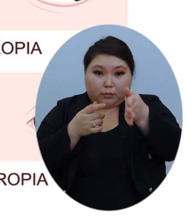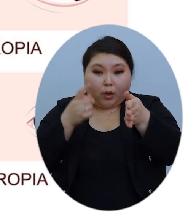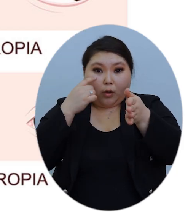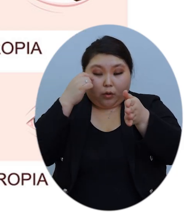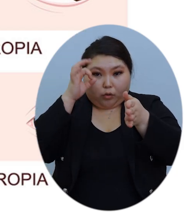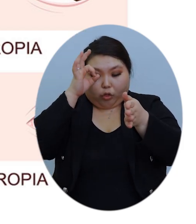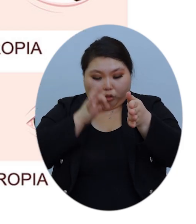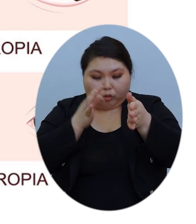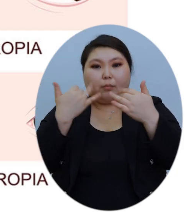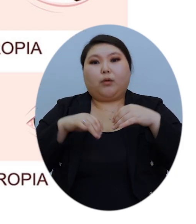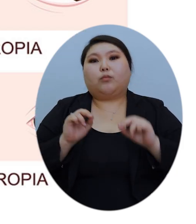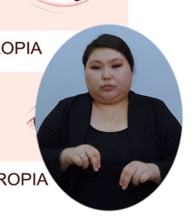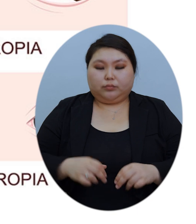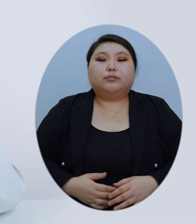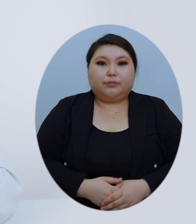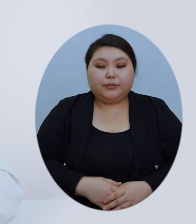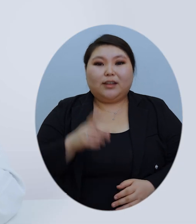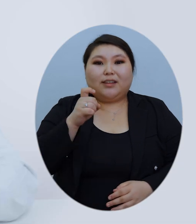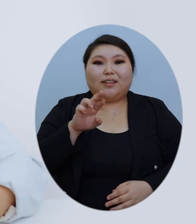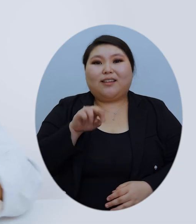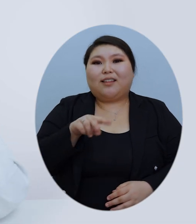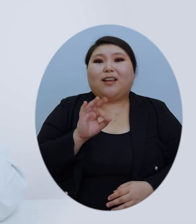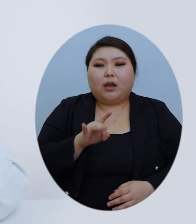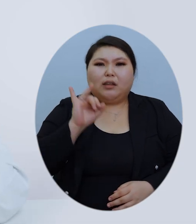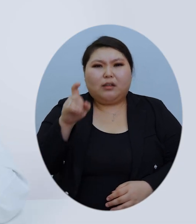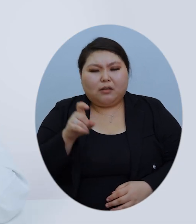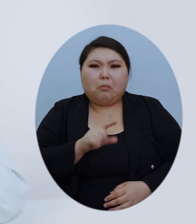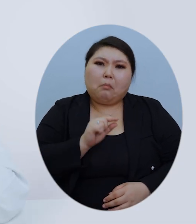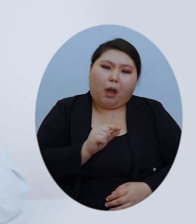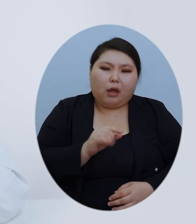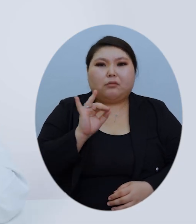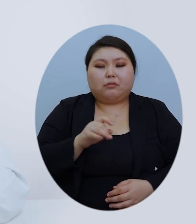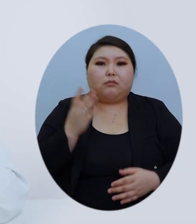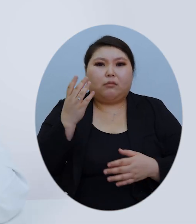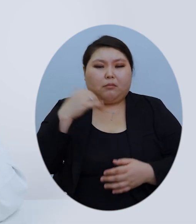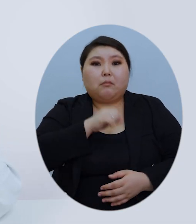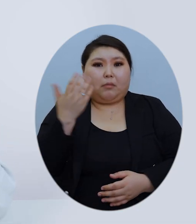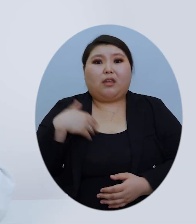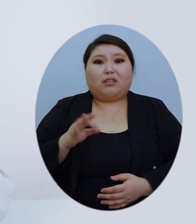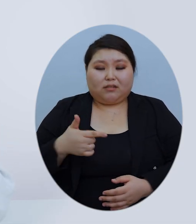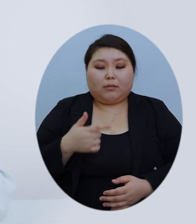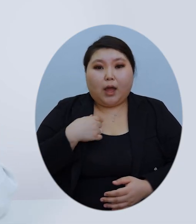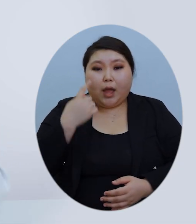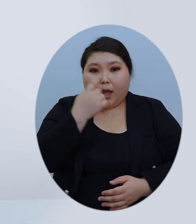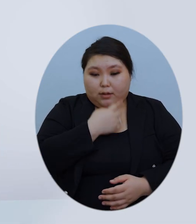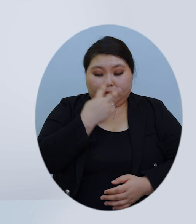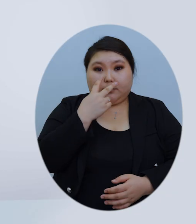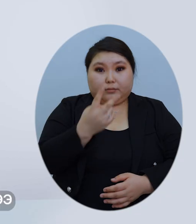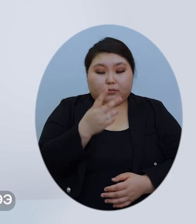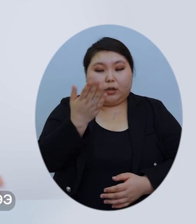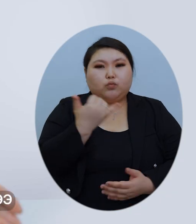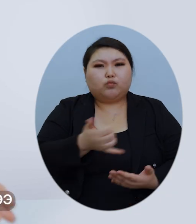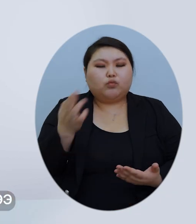нүд доошоогоо харж болно. Хялар нь их бага хэмжээгээр тохиолдож болдог. За харангуут та шууд